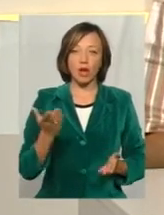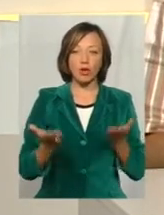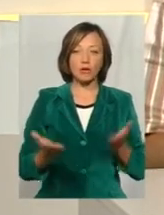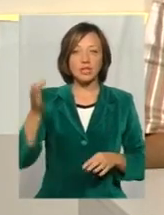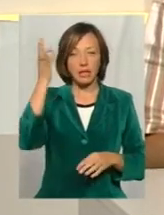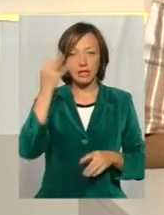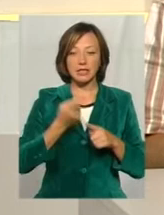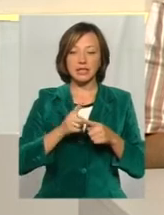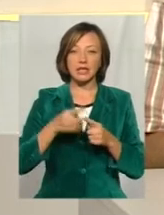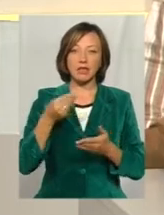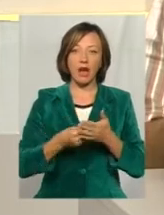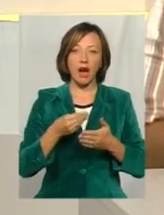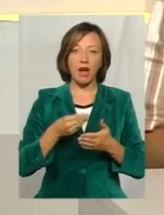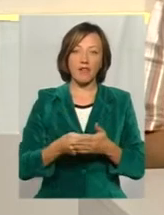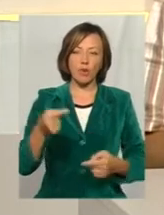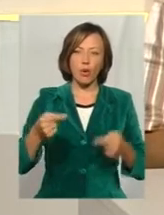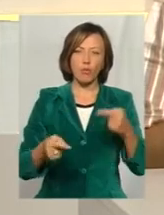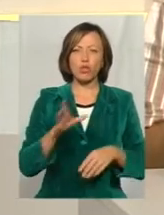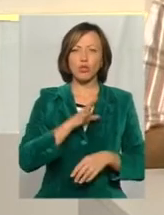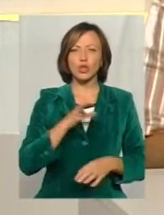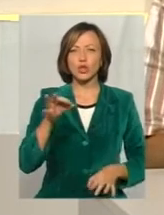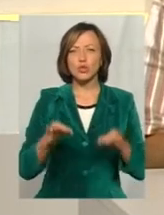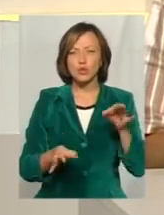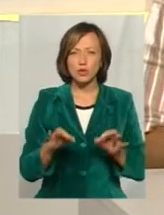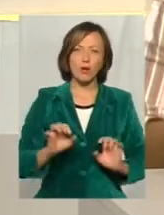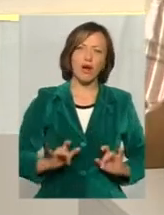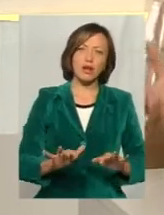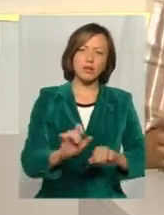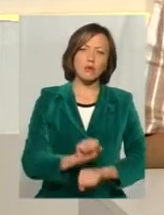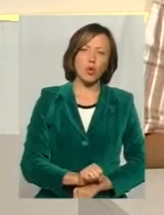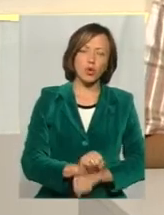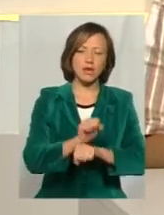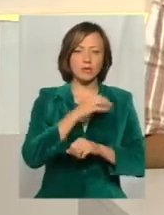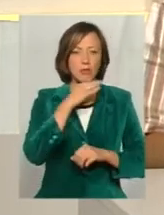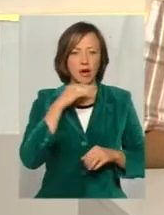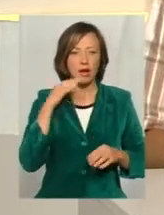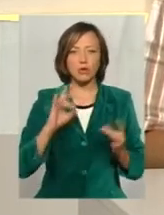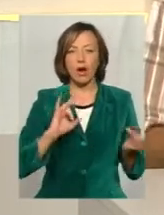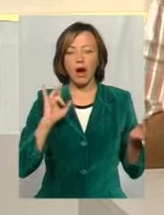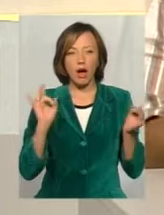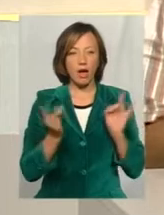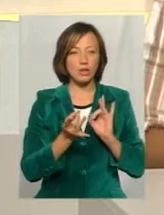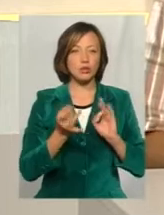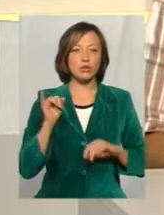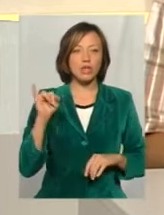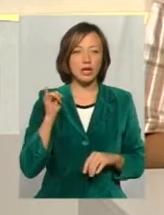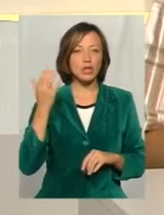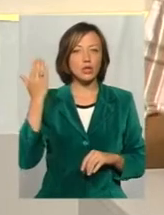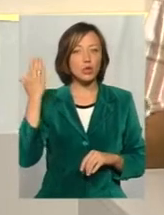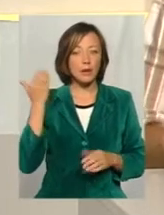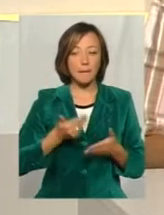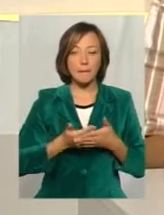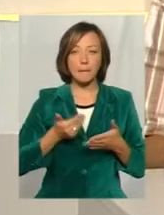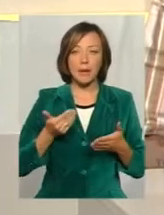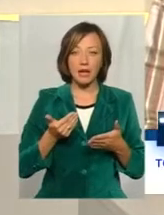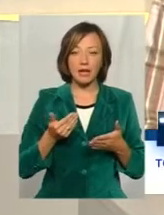у ці тарифні гойдалки були в нас і суди, і якісь акції протесту, багато галасу. І тоді, перед тим, як все ж